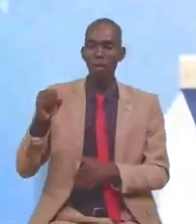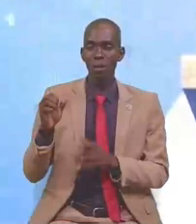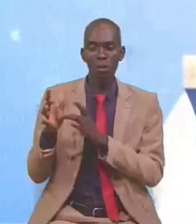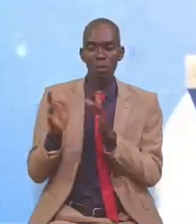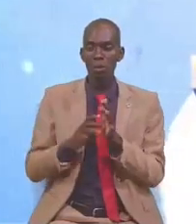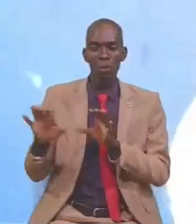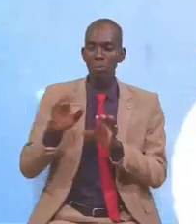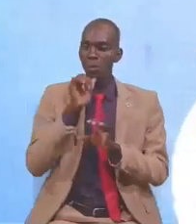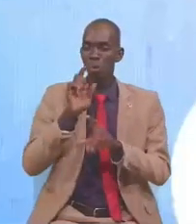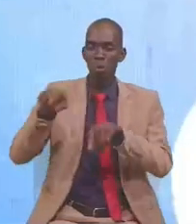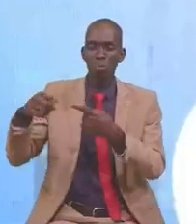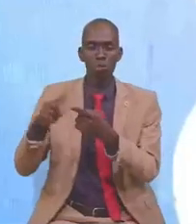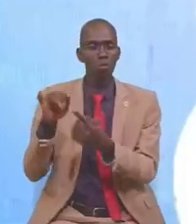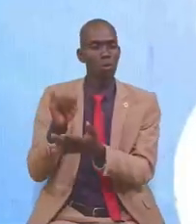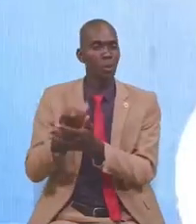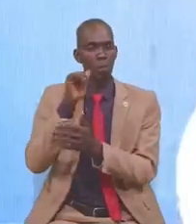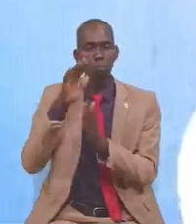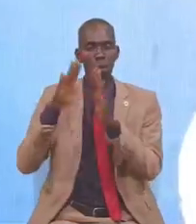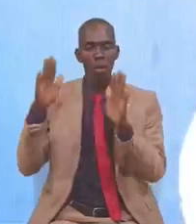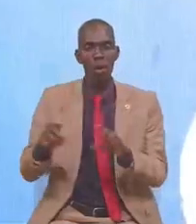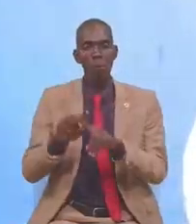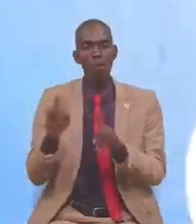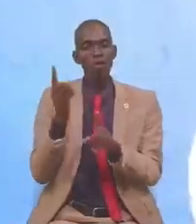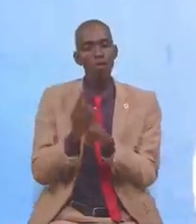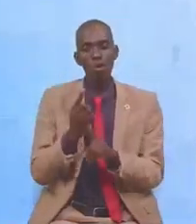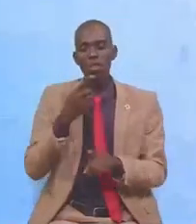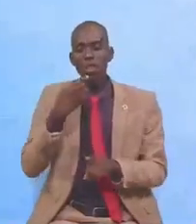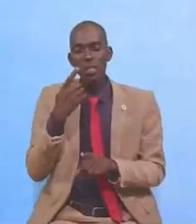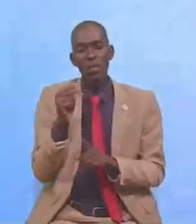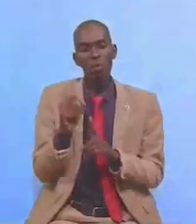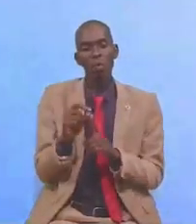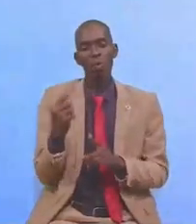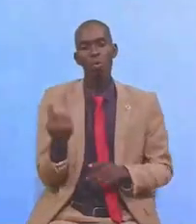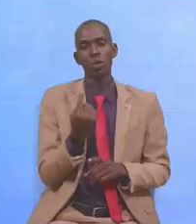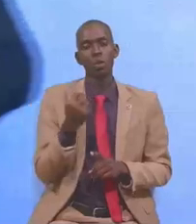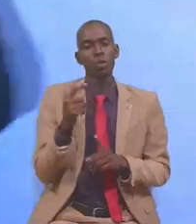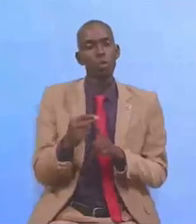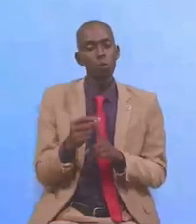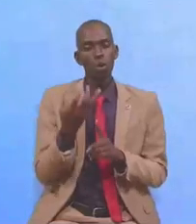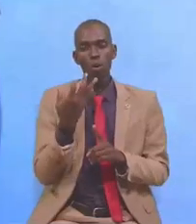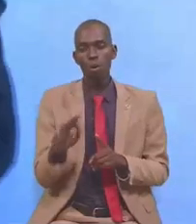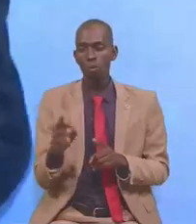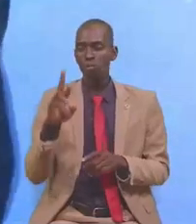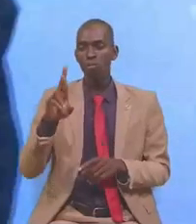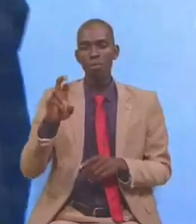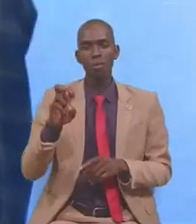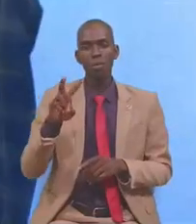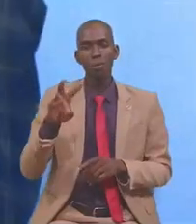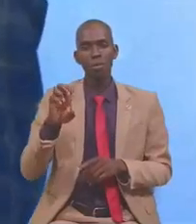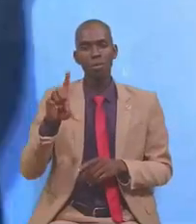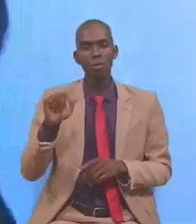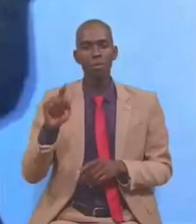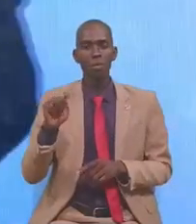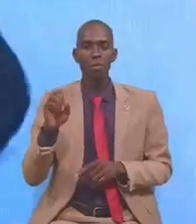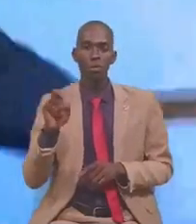le démon est sorti de ton enfant. Jésus n'était pas allé là-bas. Il a simplement parlé. C'est la parole